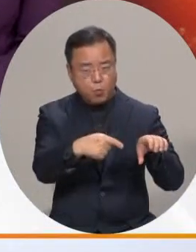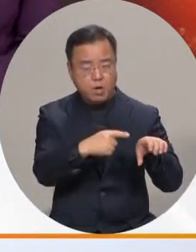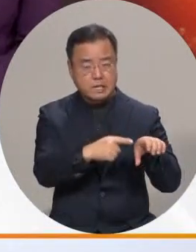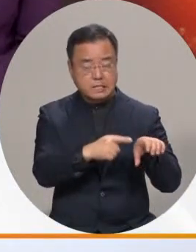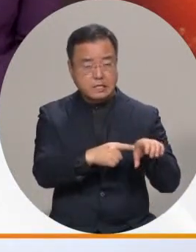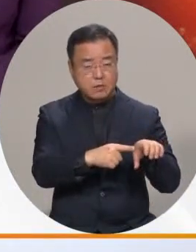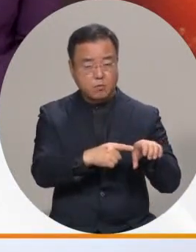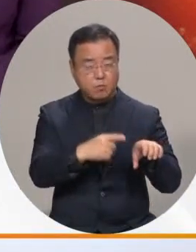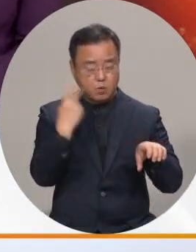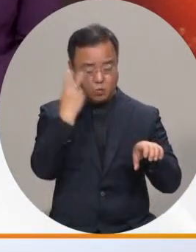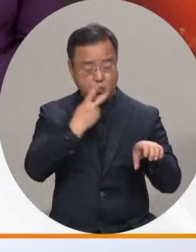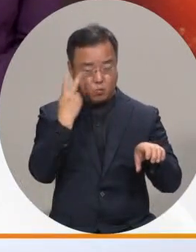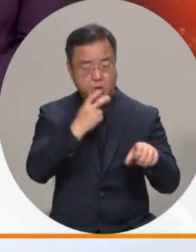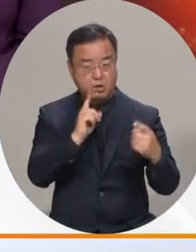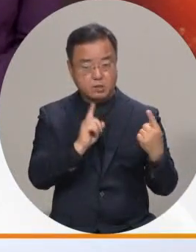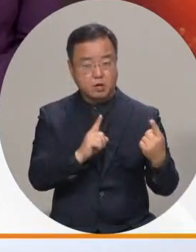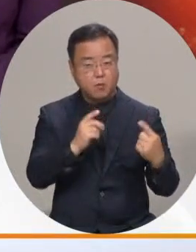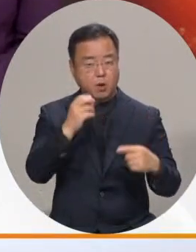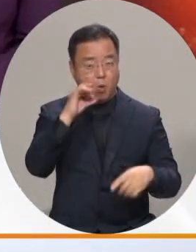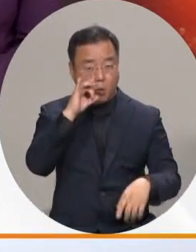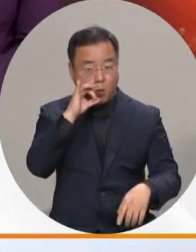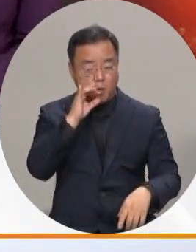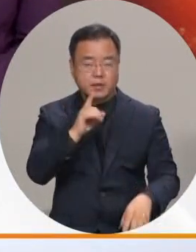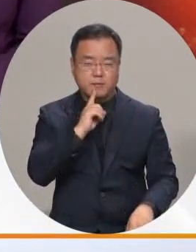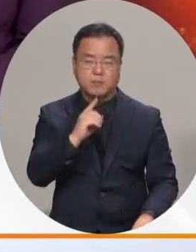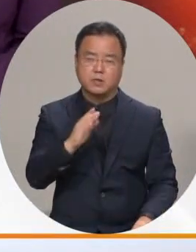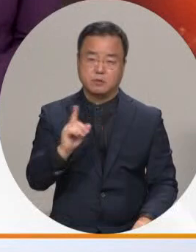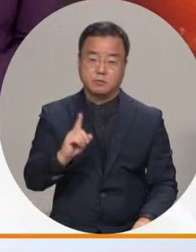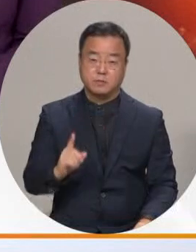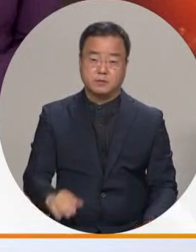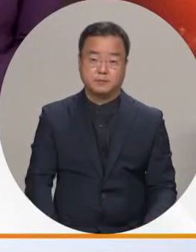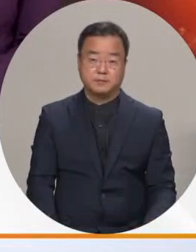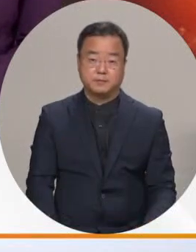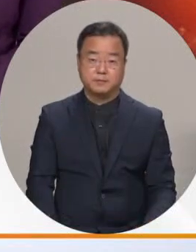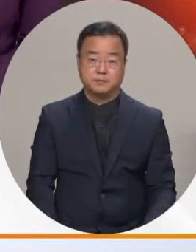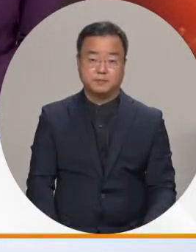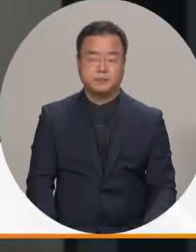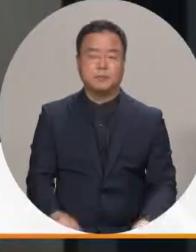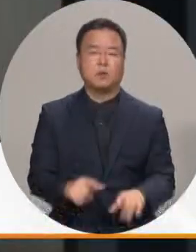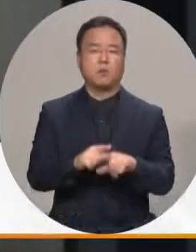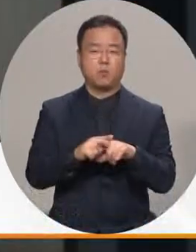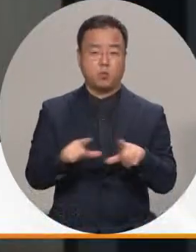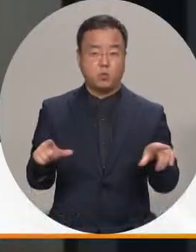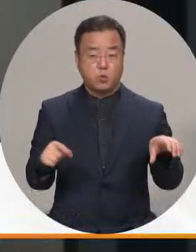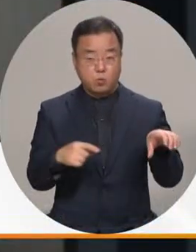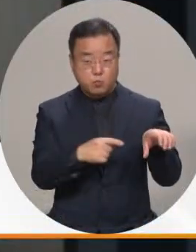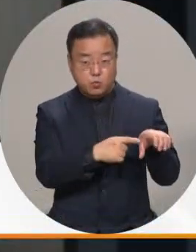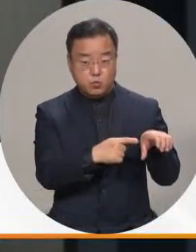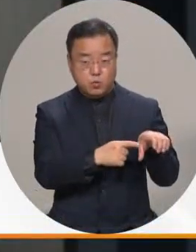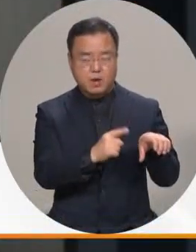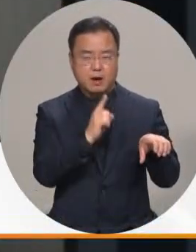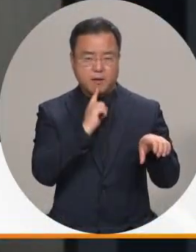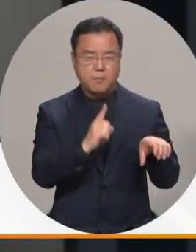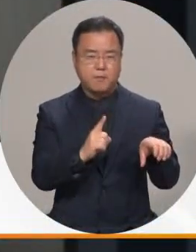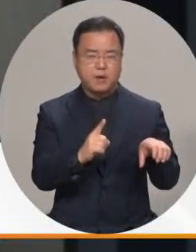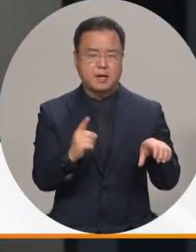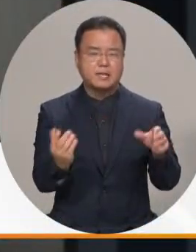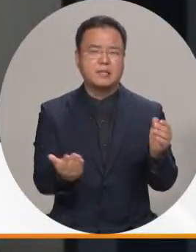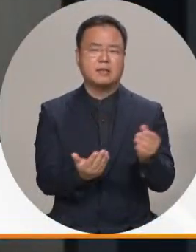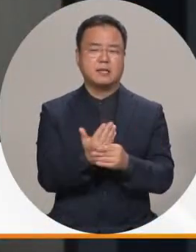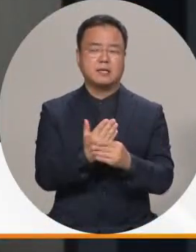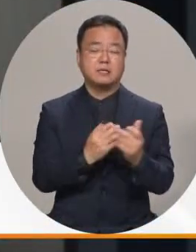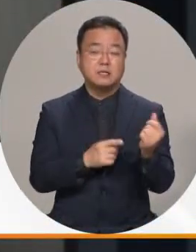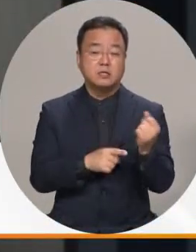참 흥미로운 전체라고 언급도 해 주셨는데 어떤 겁니까네 어 흔히 블랙홀로 알려진 천체가 탄생하는 이유에